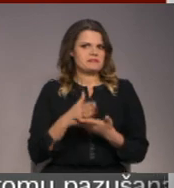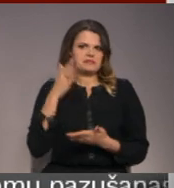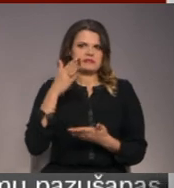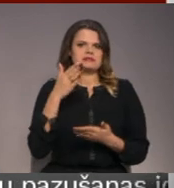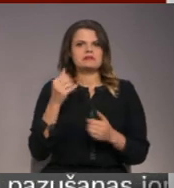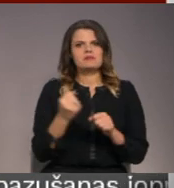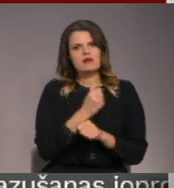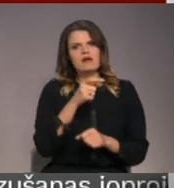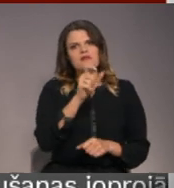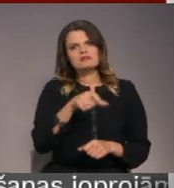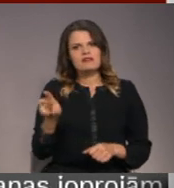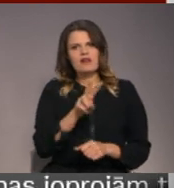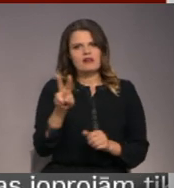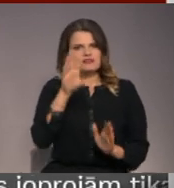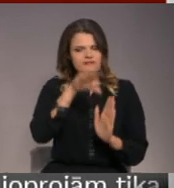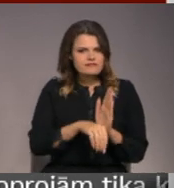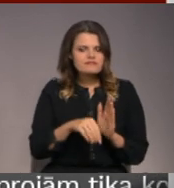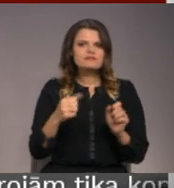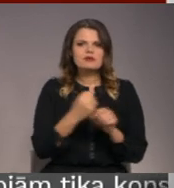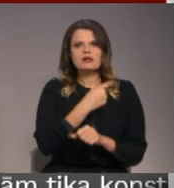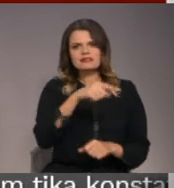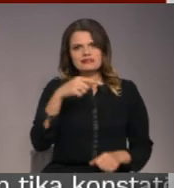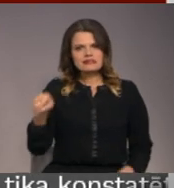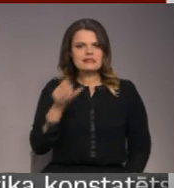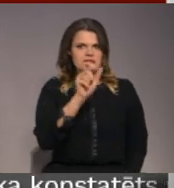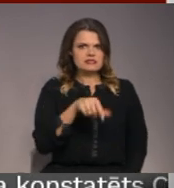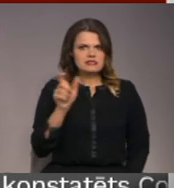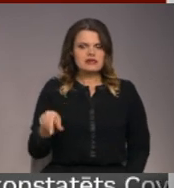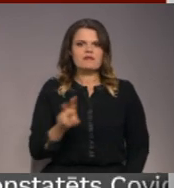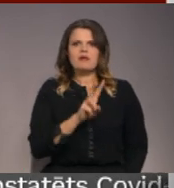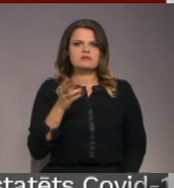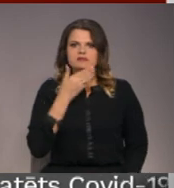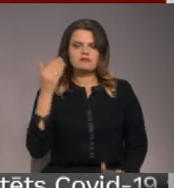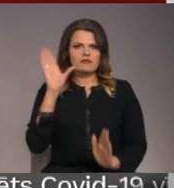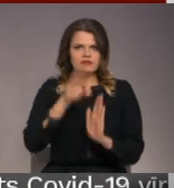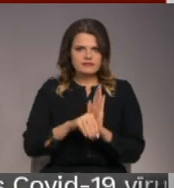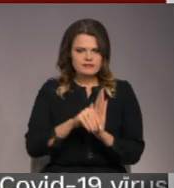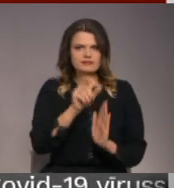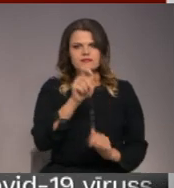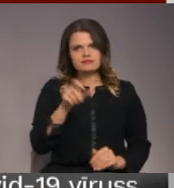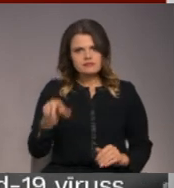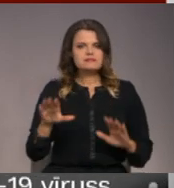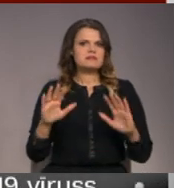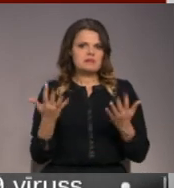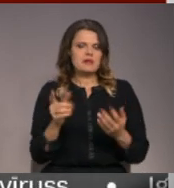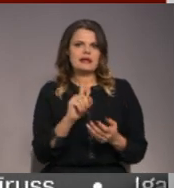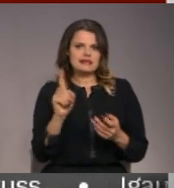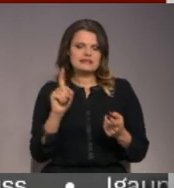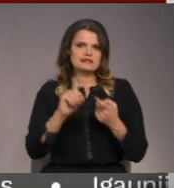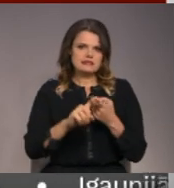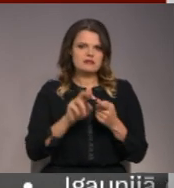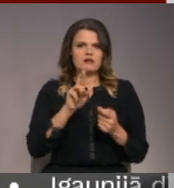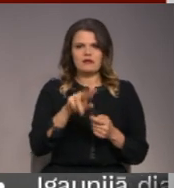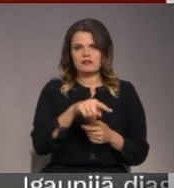apdraudējumu gan draudzes locekļiem, gan arī citām personām, kuras nav draudzes locekļi, bet ir saistīti